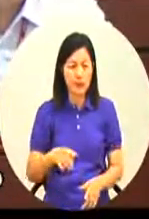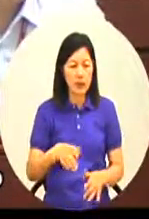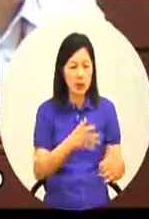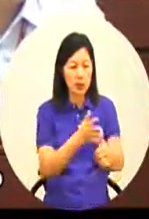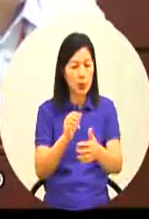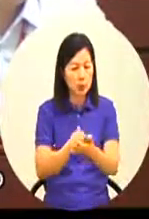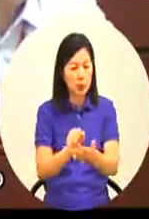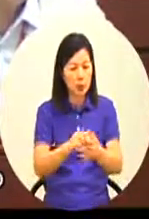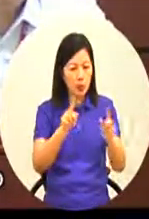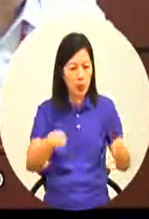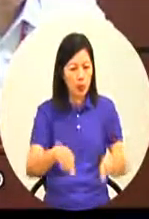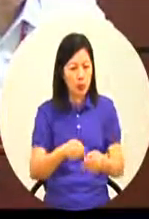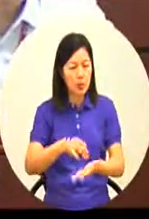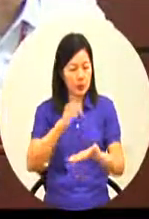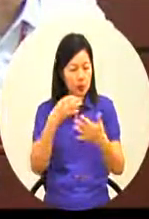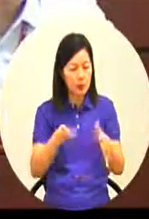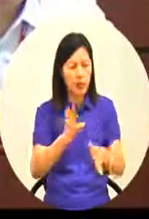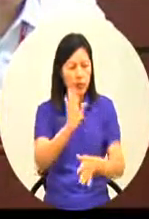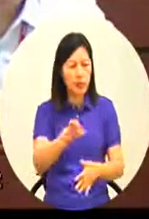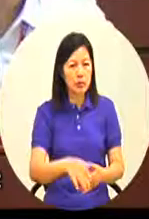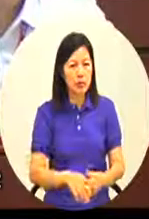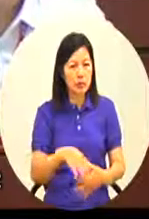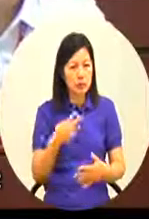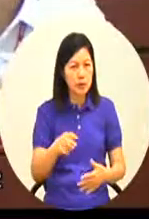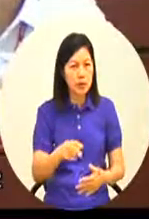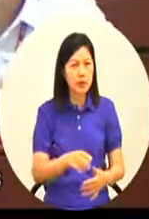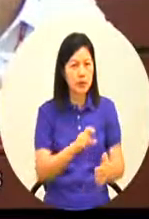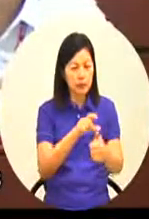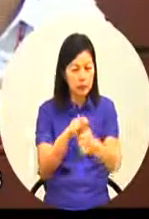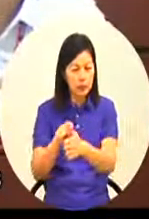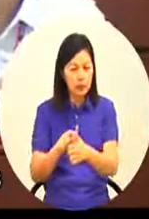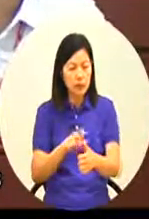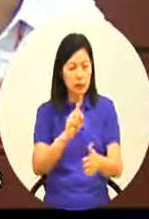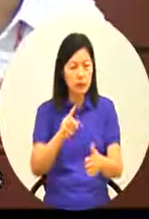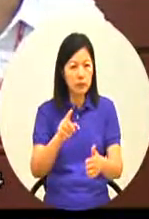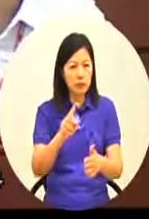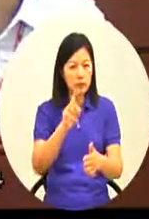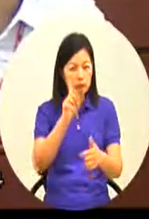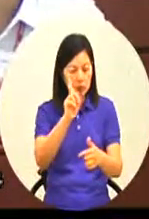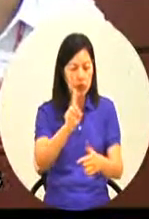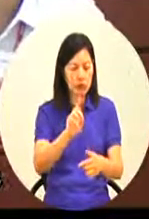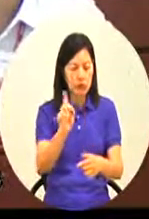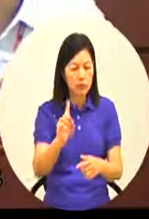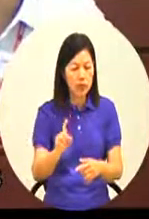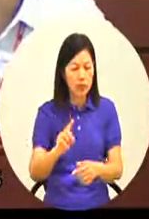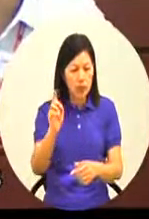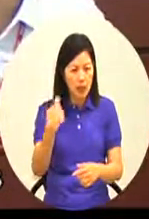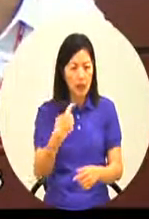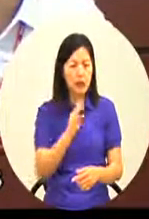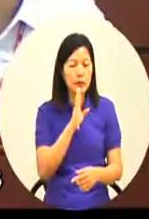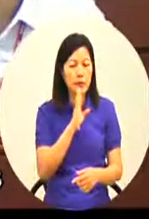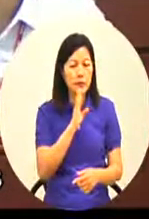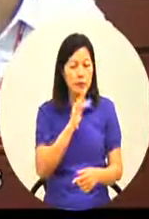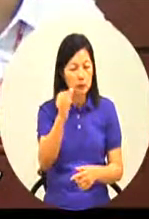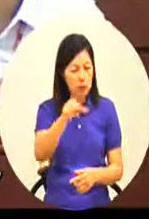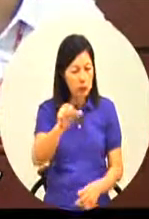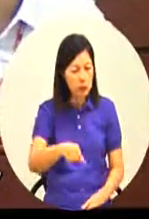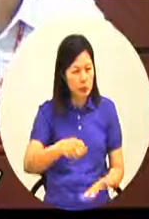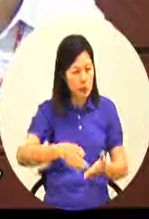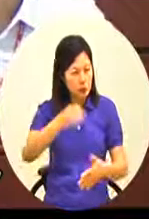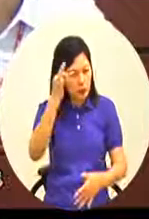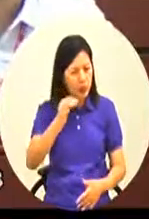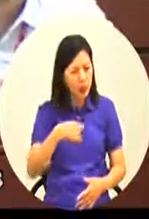这个部分。那另外为什么会问这个题呢？因为我们接下来还有另外一题，就是如果他的原因是说认为说5000块太贵的